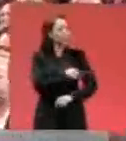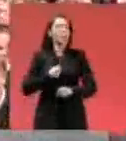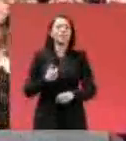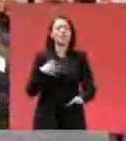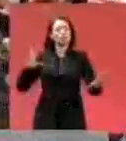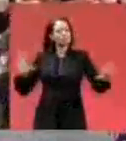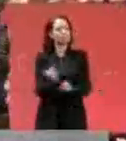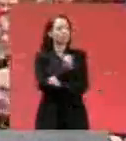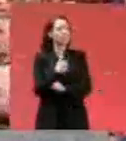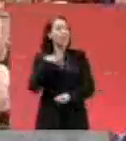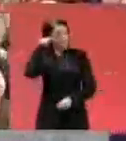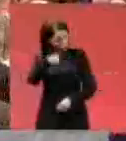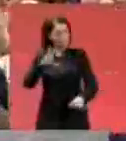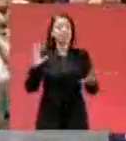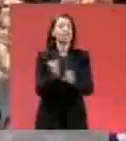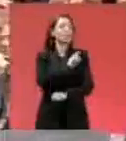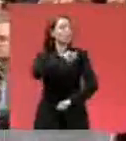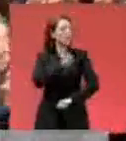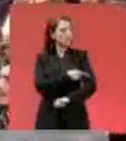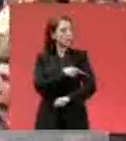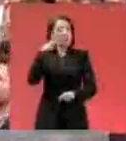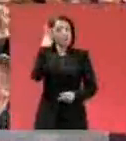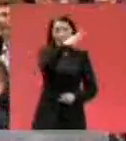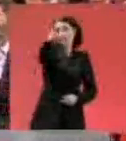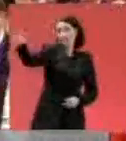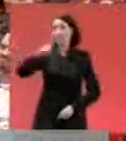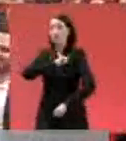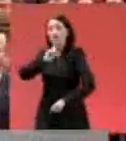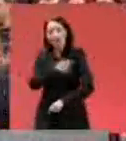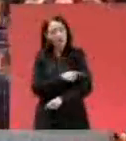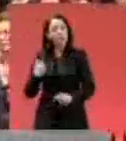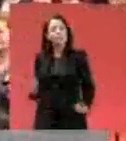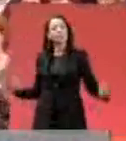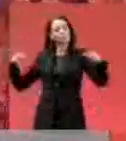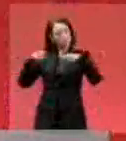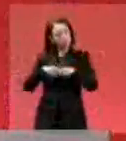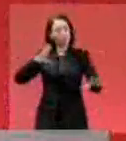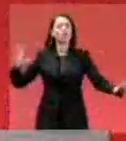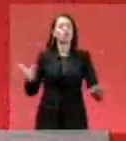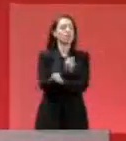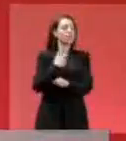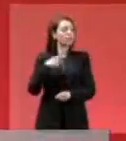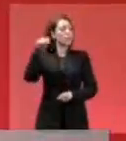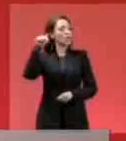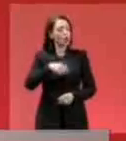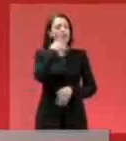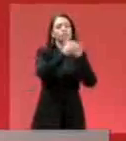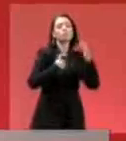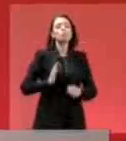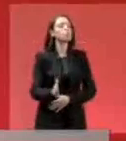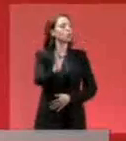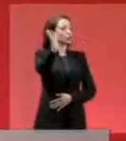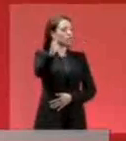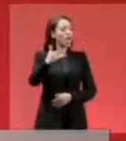διεκδίκησης. Και με αυτή τη δύναμη, τη δική σας δύναμη, θα είμαστε ανίκητοι. Τώρα λοιπόν βγαίνουμε μπροστά